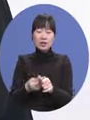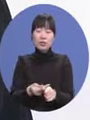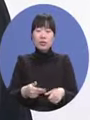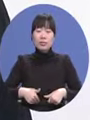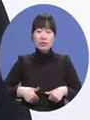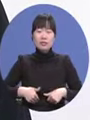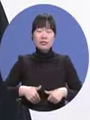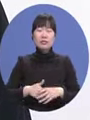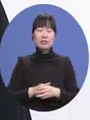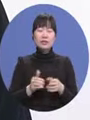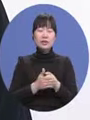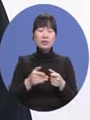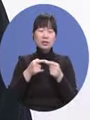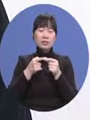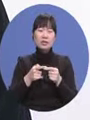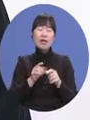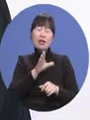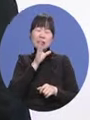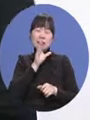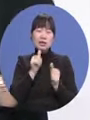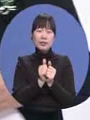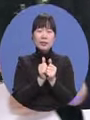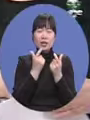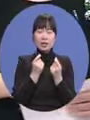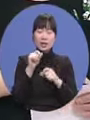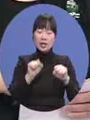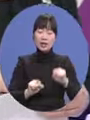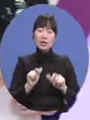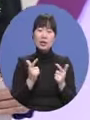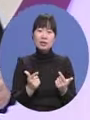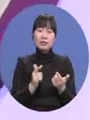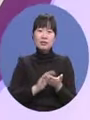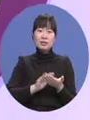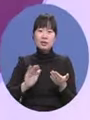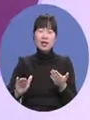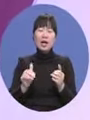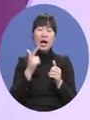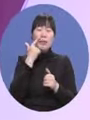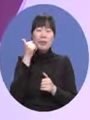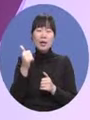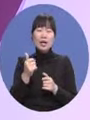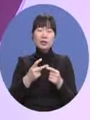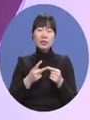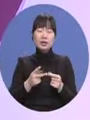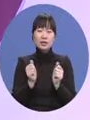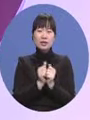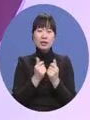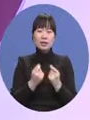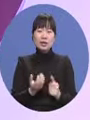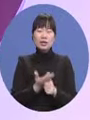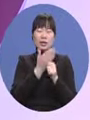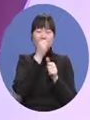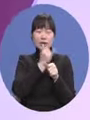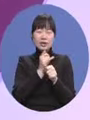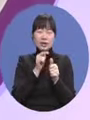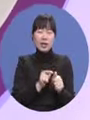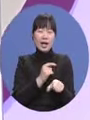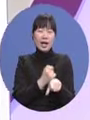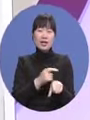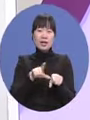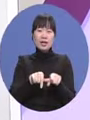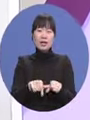돼요. 그래서 첫 번째는 그냥 진짜 남자다운 행동이 아닙니다. 자, 아빠들이 그 두 번째 남자답게 키워라 할 때 제가 한 것